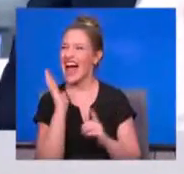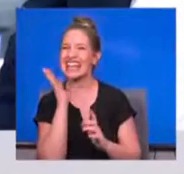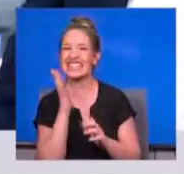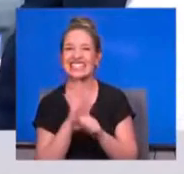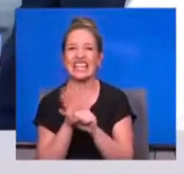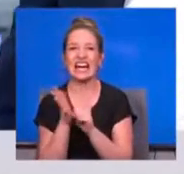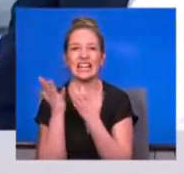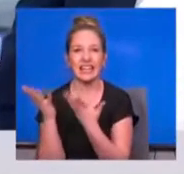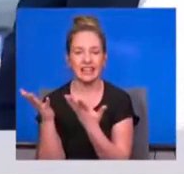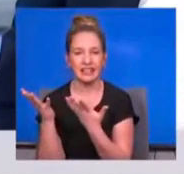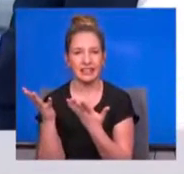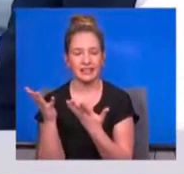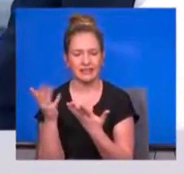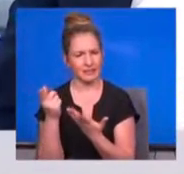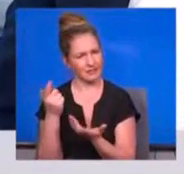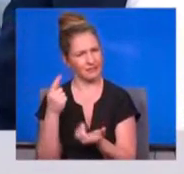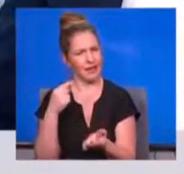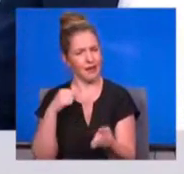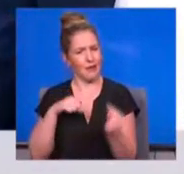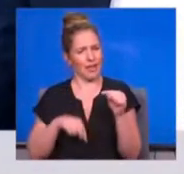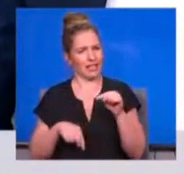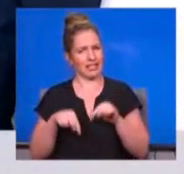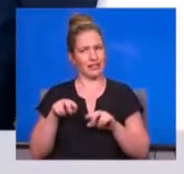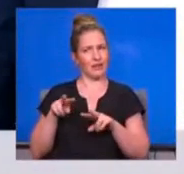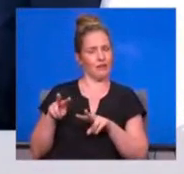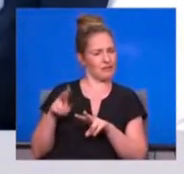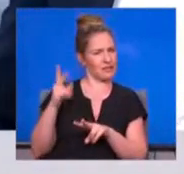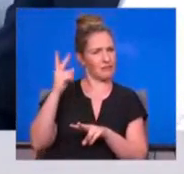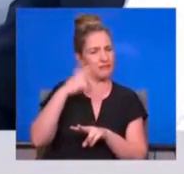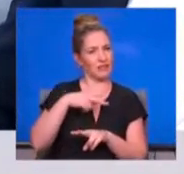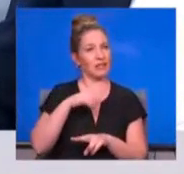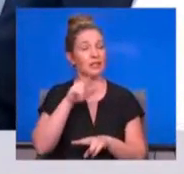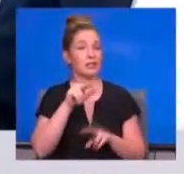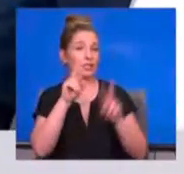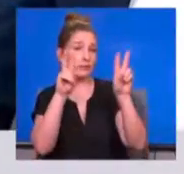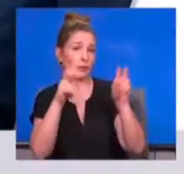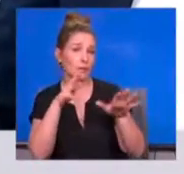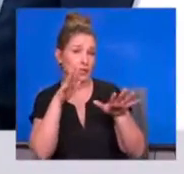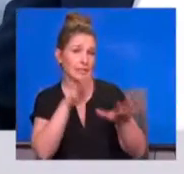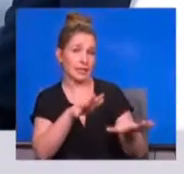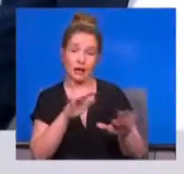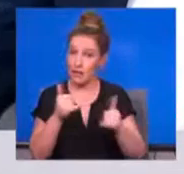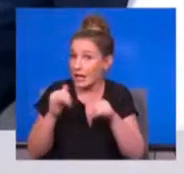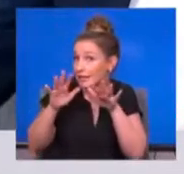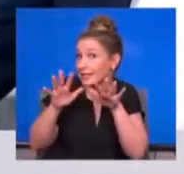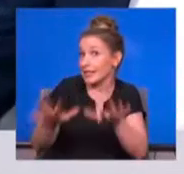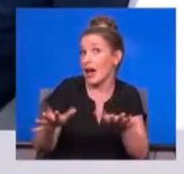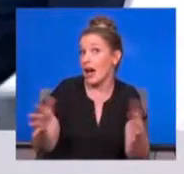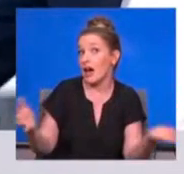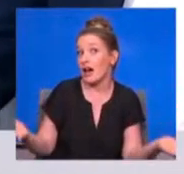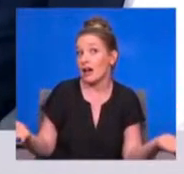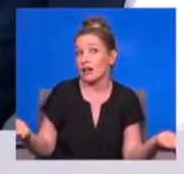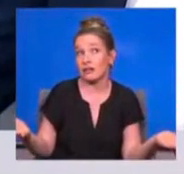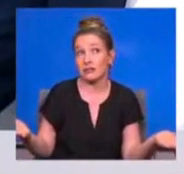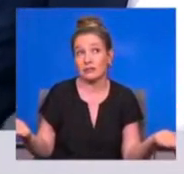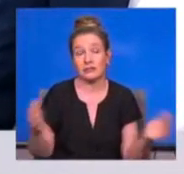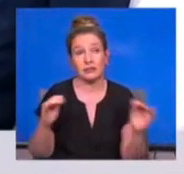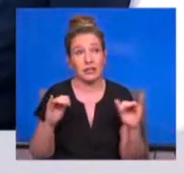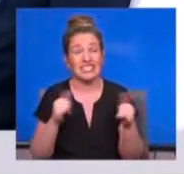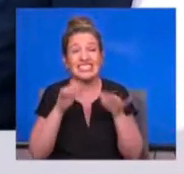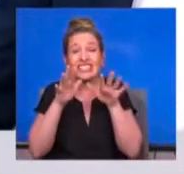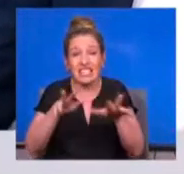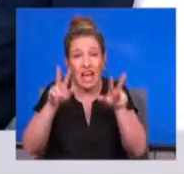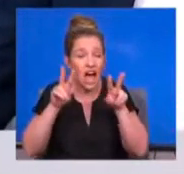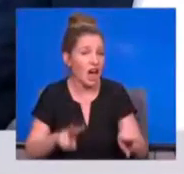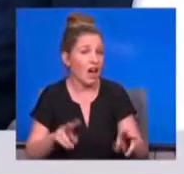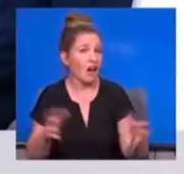אחורה, כי אתה מבין... הייתי משתמש בביטוי שנאה, לא שמחה לעד. שנאה, כן, אתה יודע... שנאה תאומית. אני לא, אתה יודע, אני רוצה בסופו של